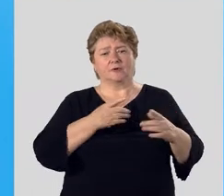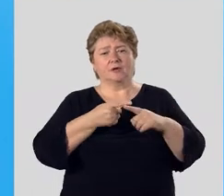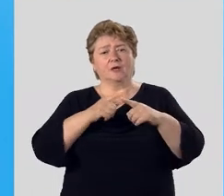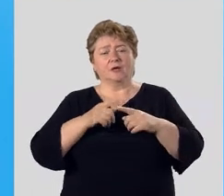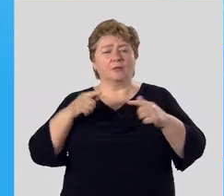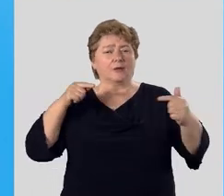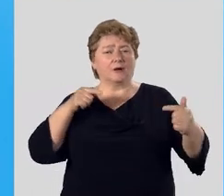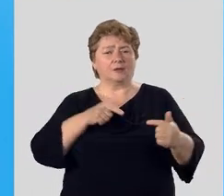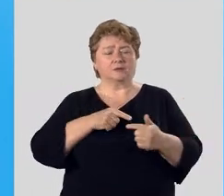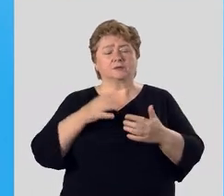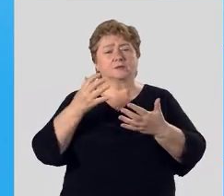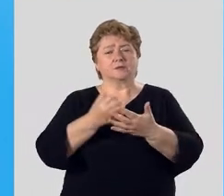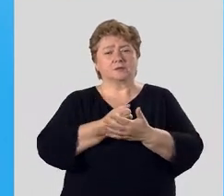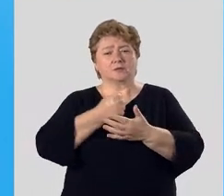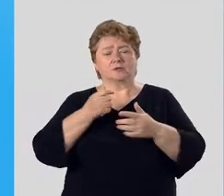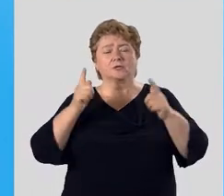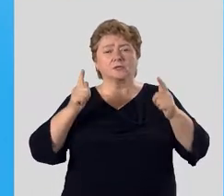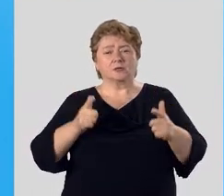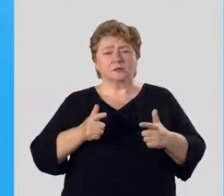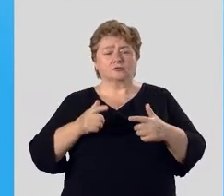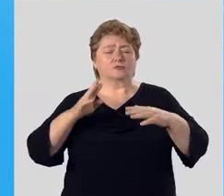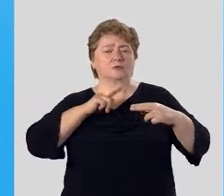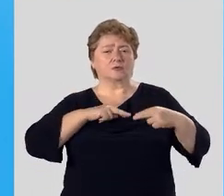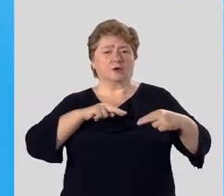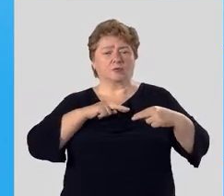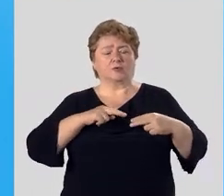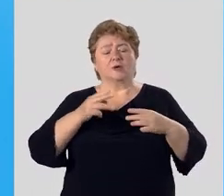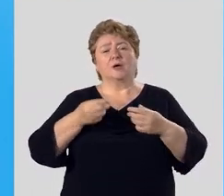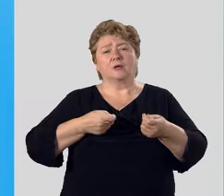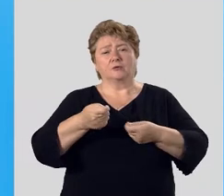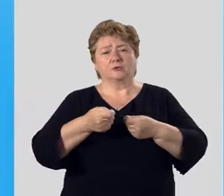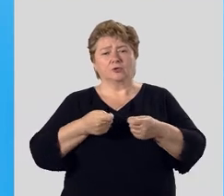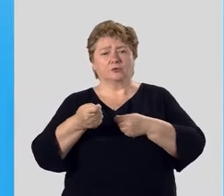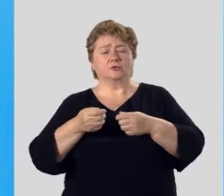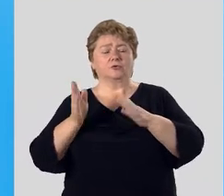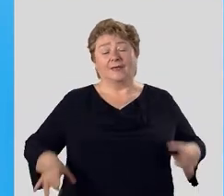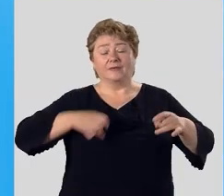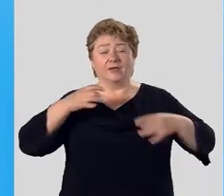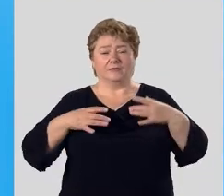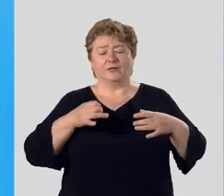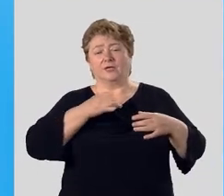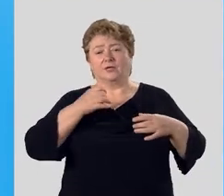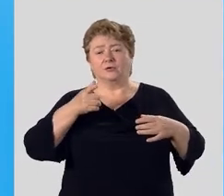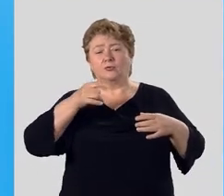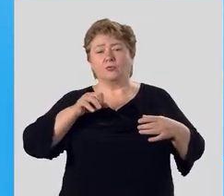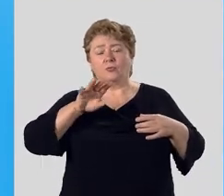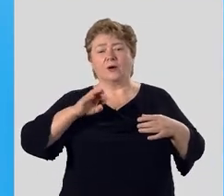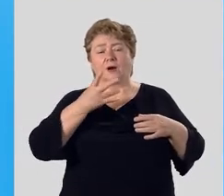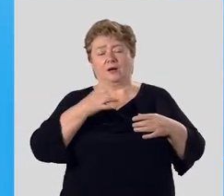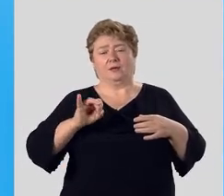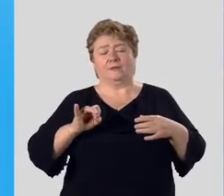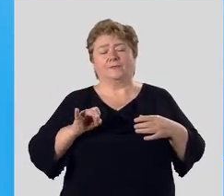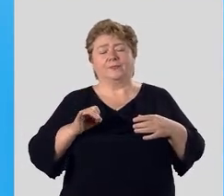Эта координация достигается согласованной деятельностью регулирующих систем – нервной и